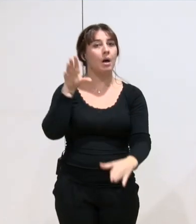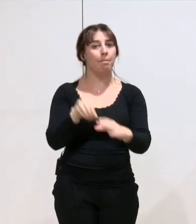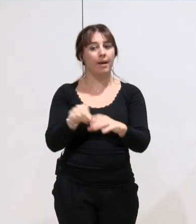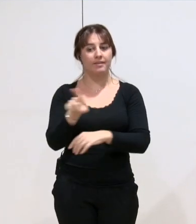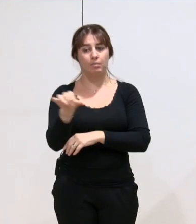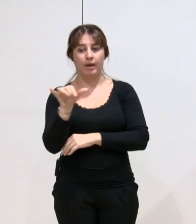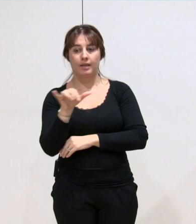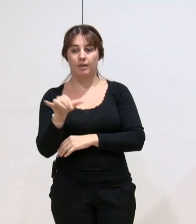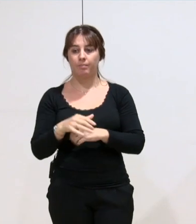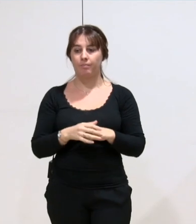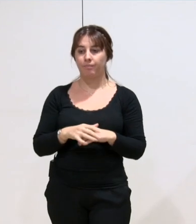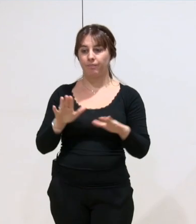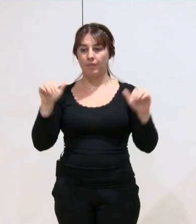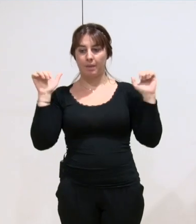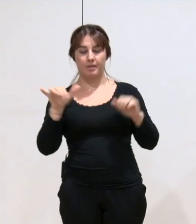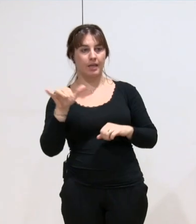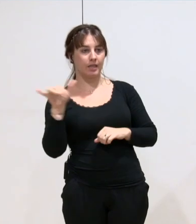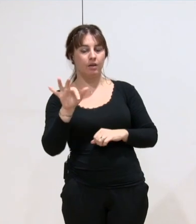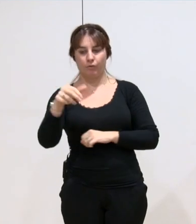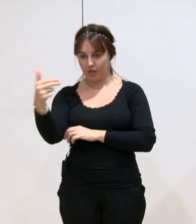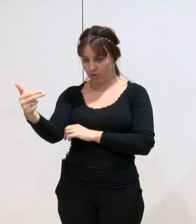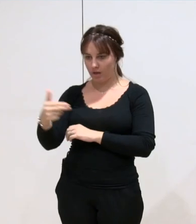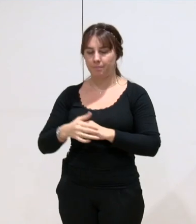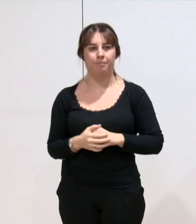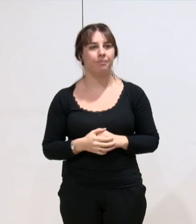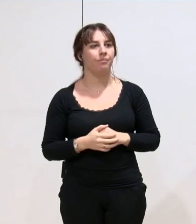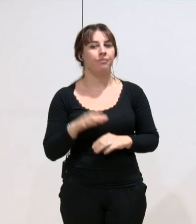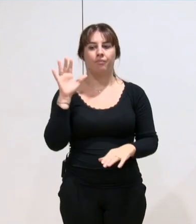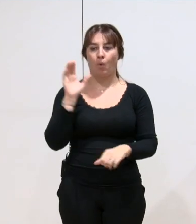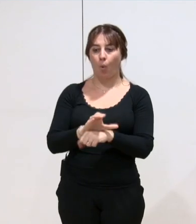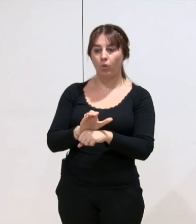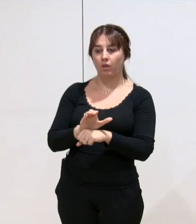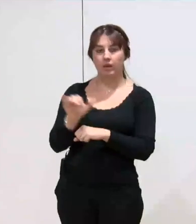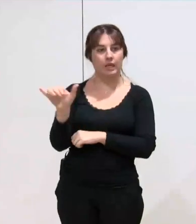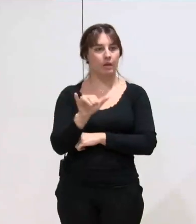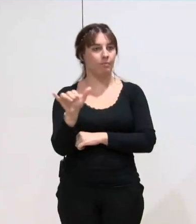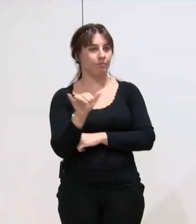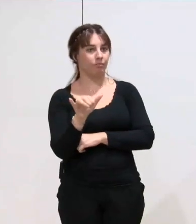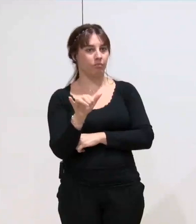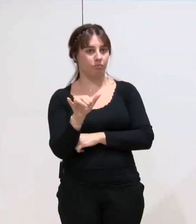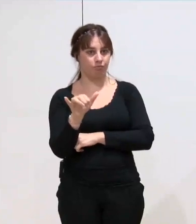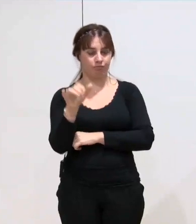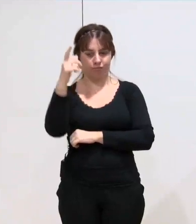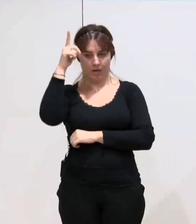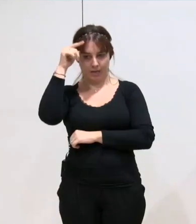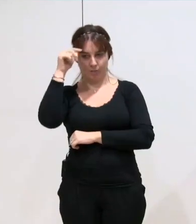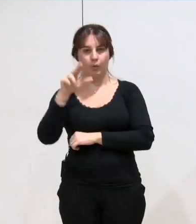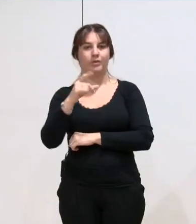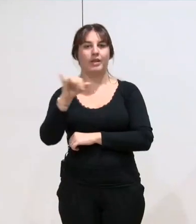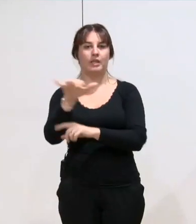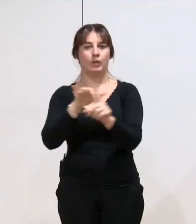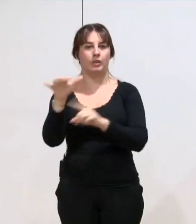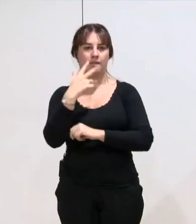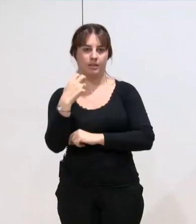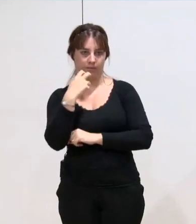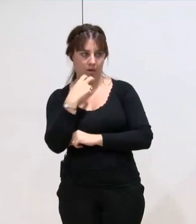vote? Qui s'abstient? Donc Front National. Qui vote contre? Les Républicains, UDI, Société